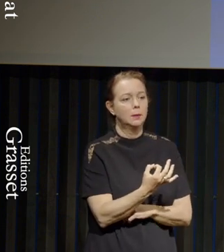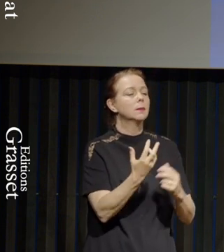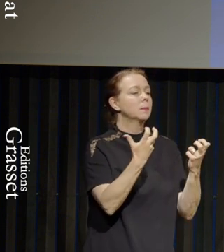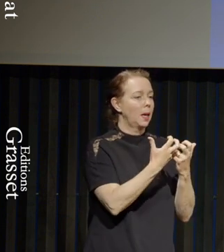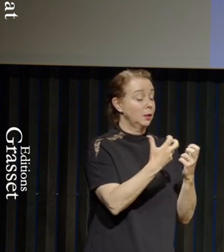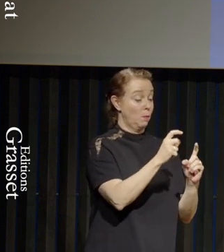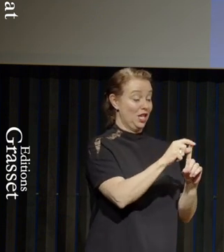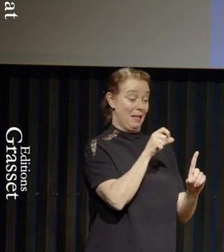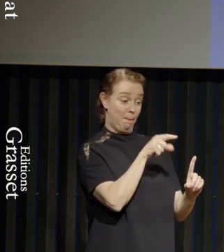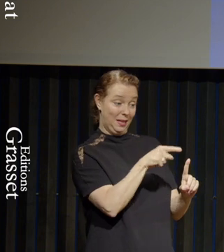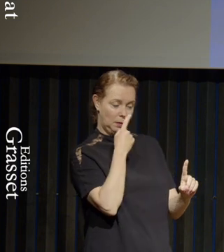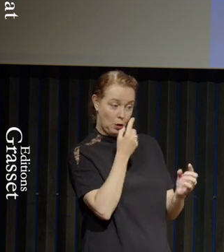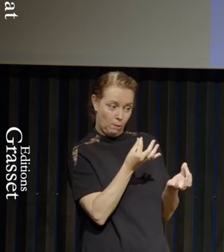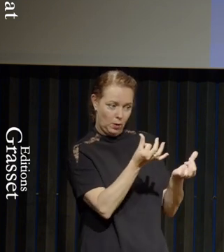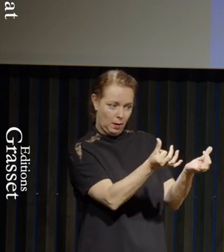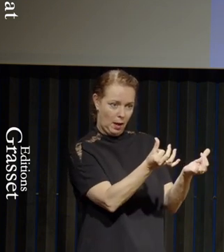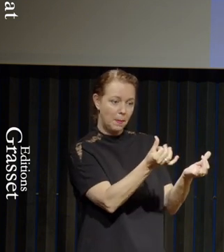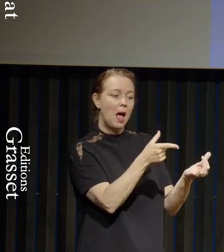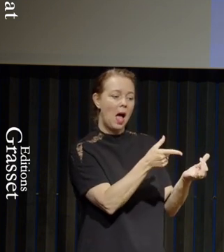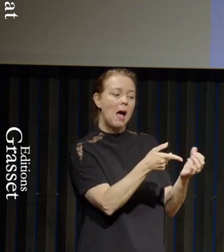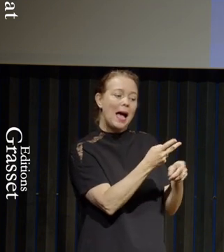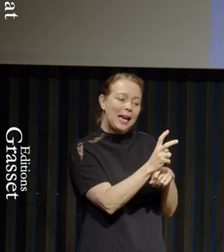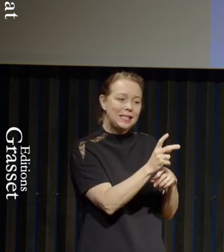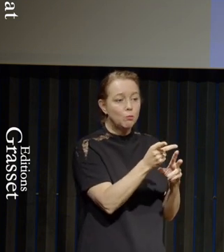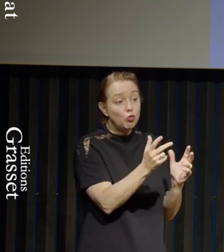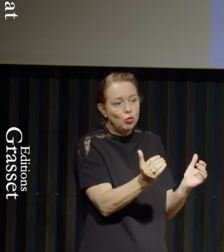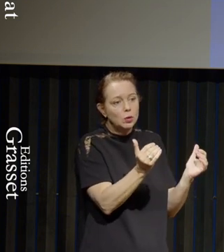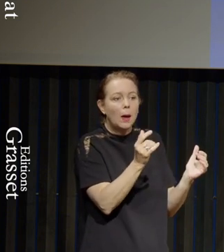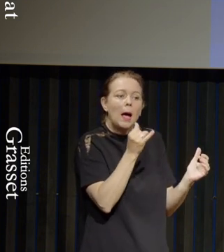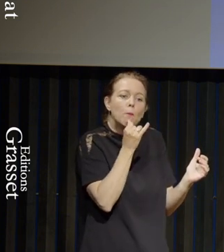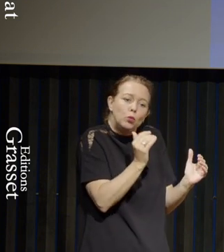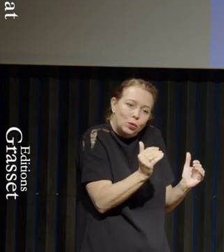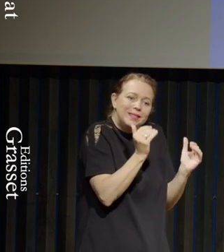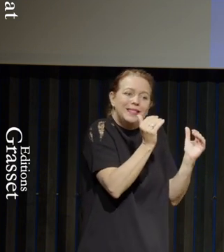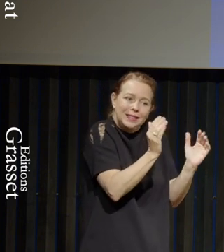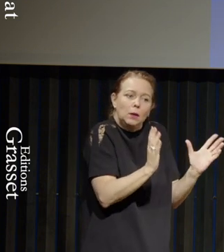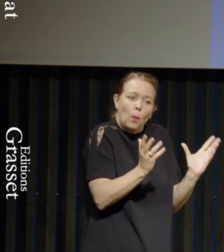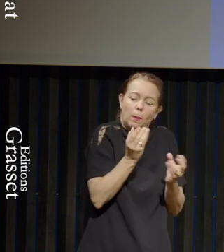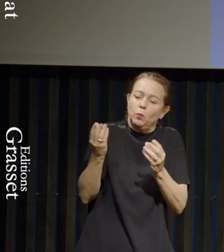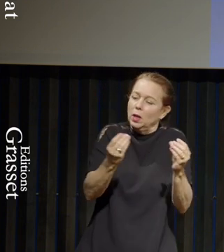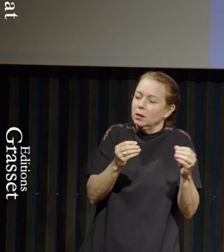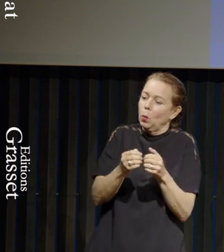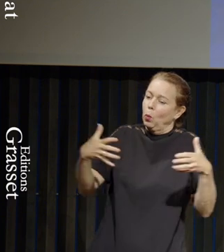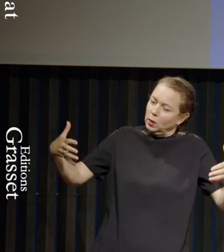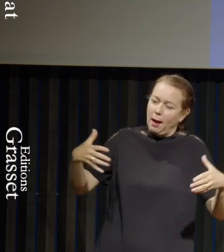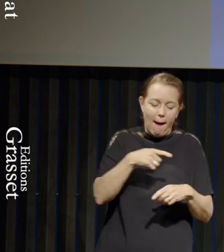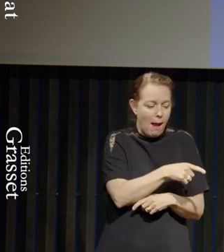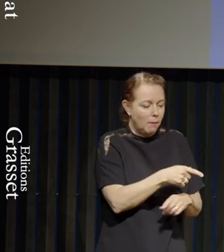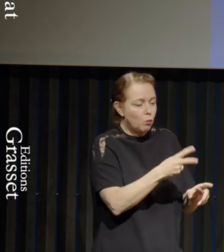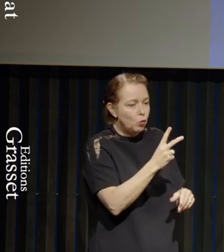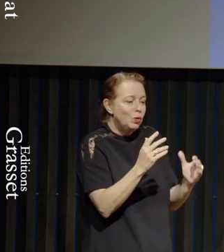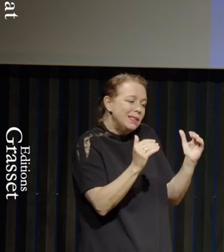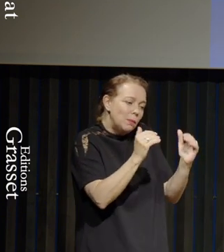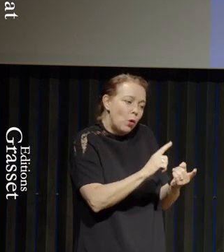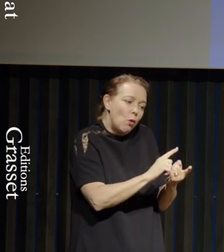de ce gène, vous avez un risque un peu plus élevé, un peu seulement plus élevé, que dans la population générale,